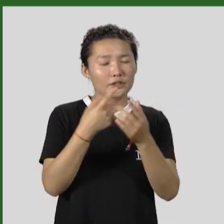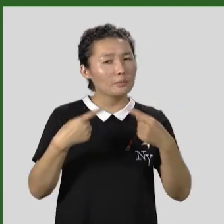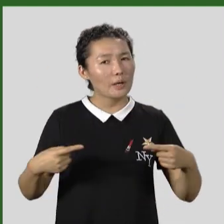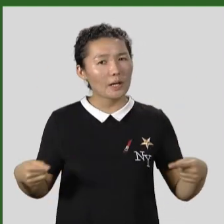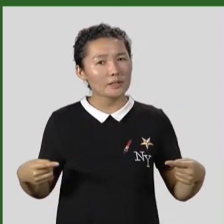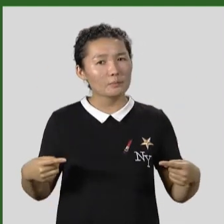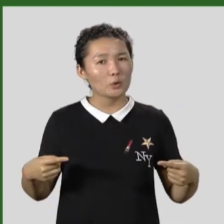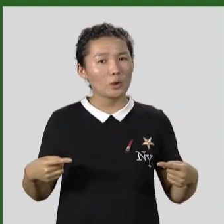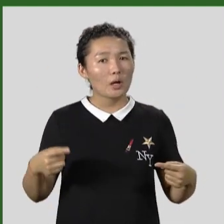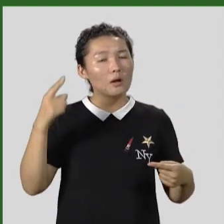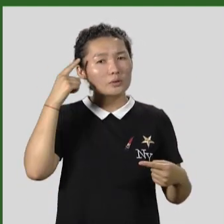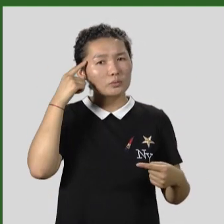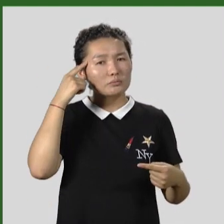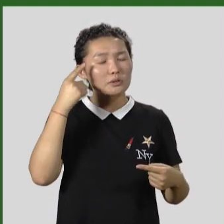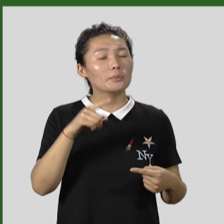думаете, почему?